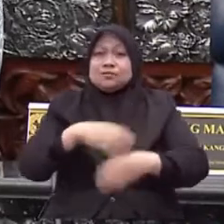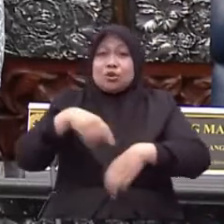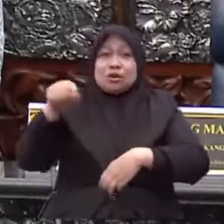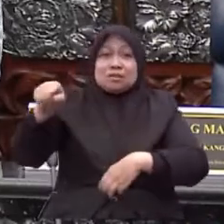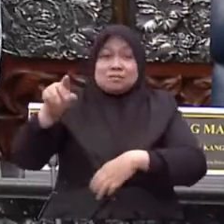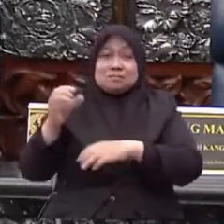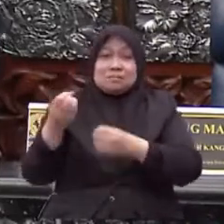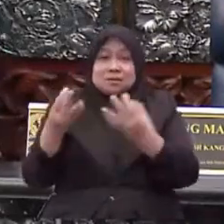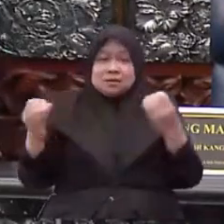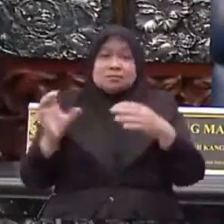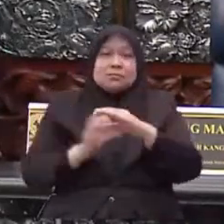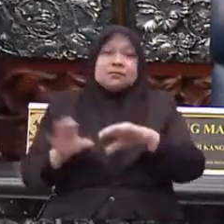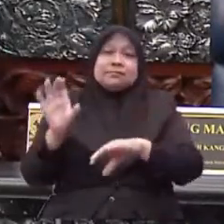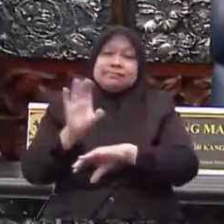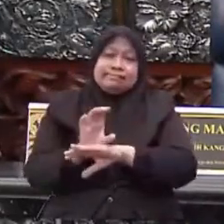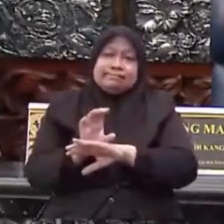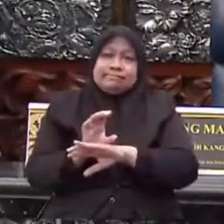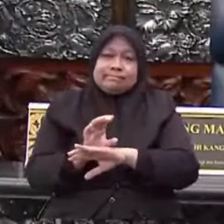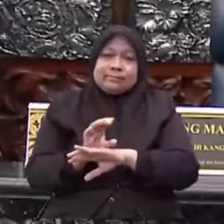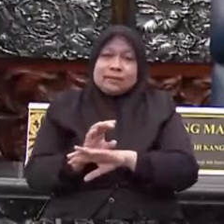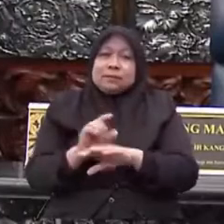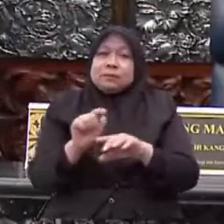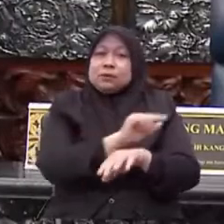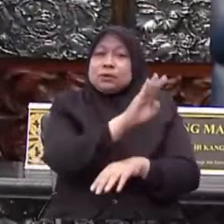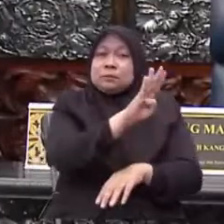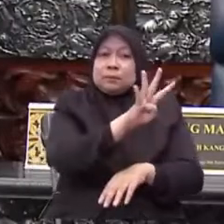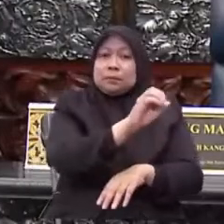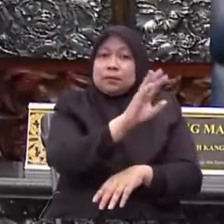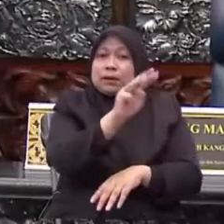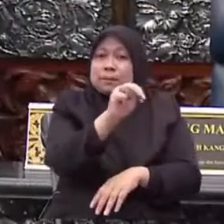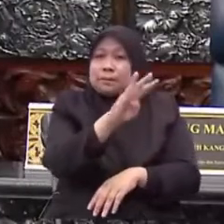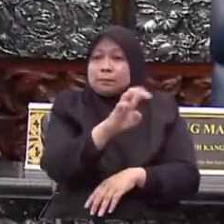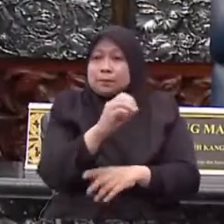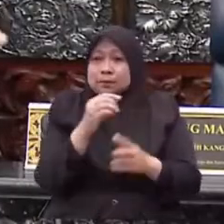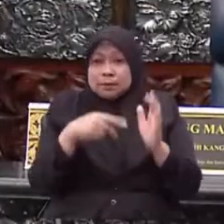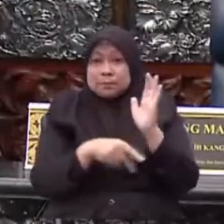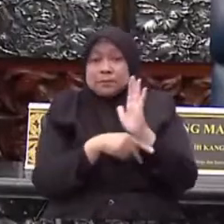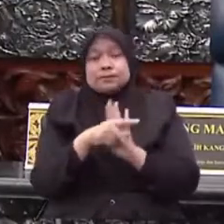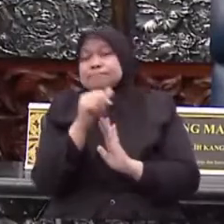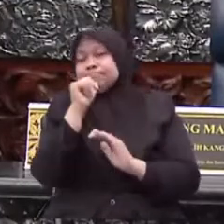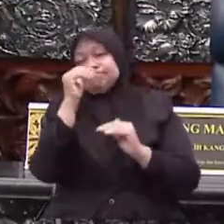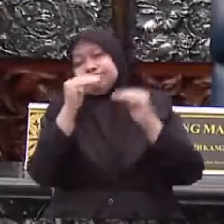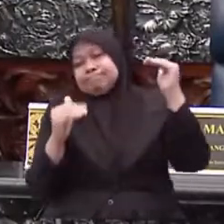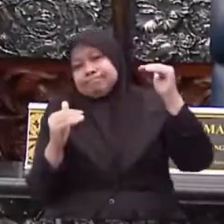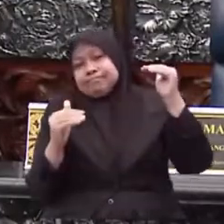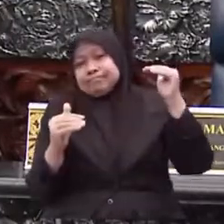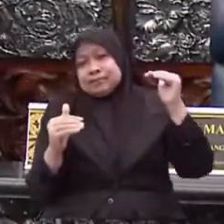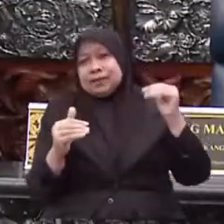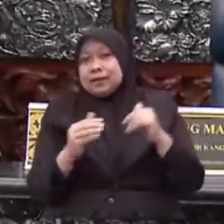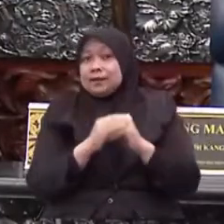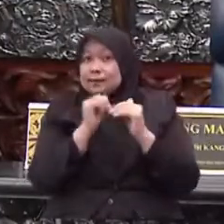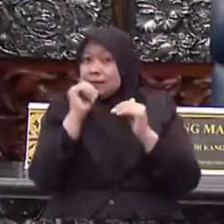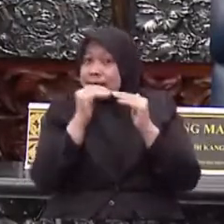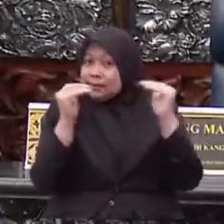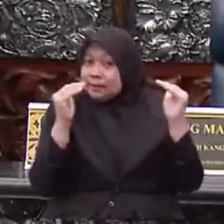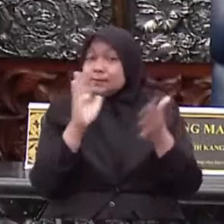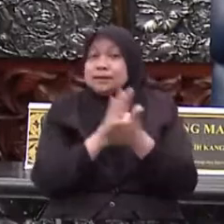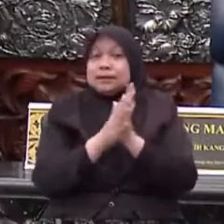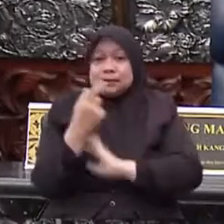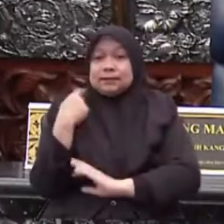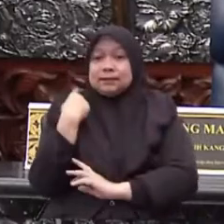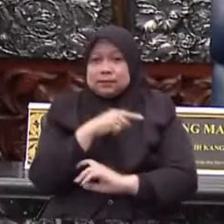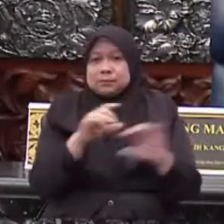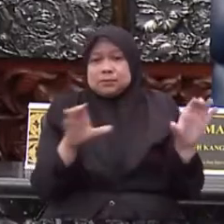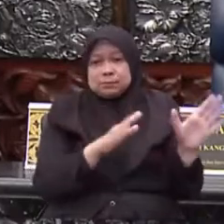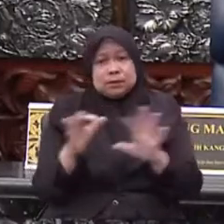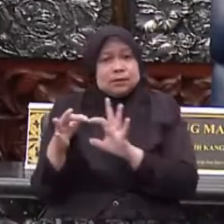banyak subsidi dari segi Ringgit berbanding dengan pengguna B40 dan m40 tetapi untuk melaksanakannya kita